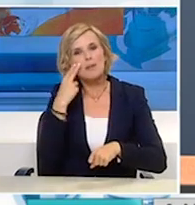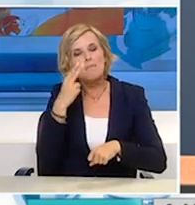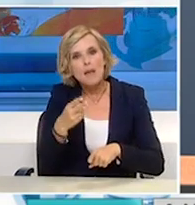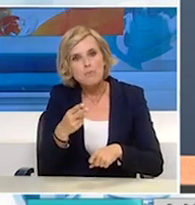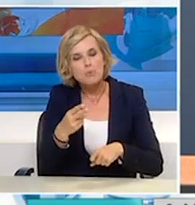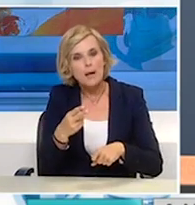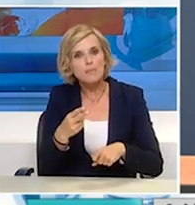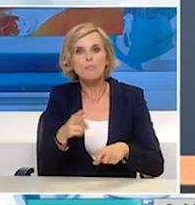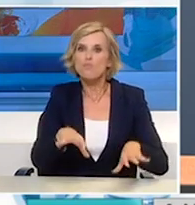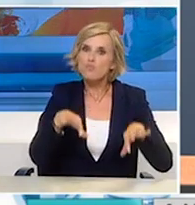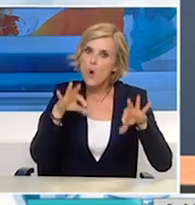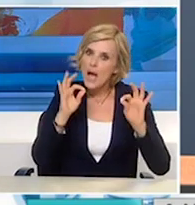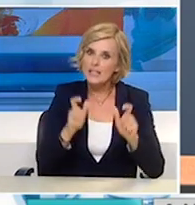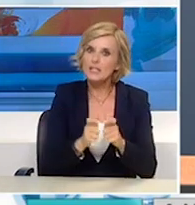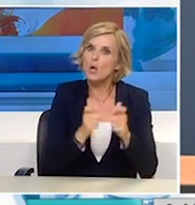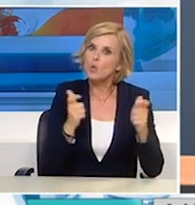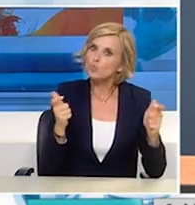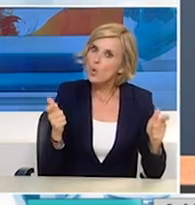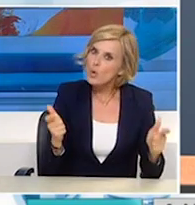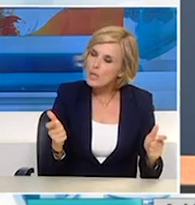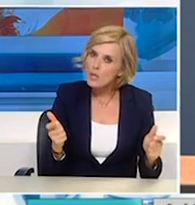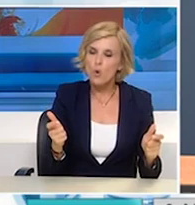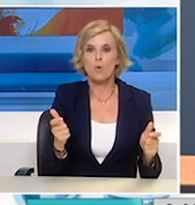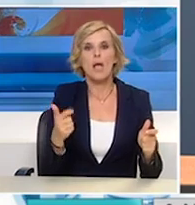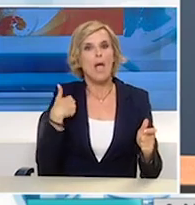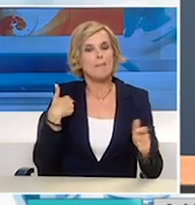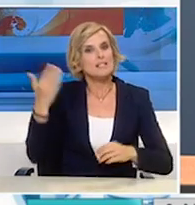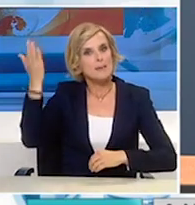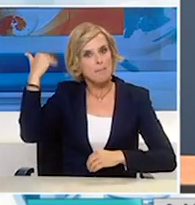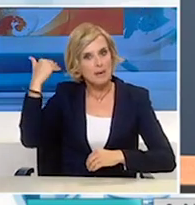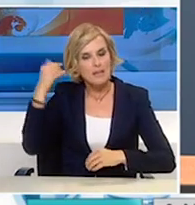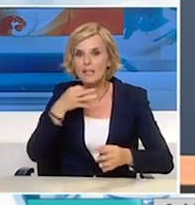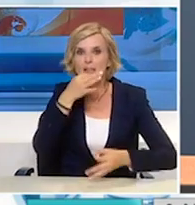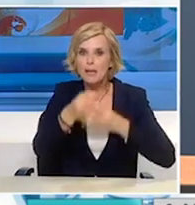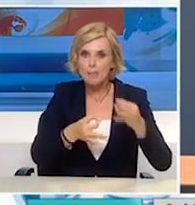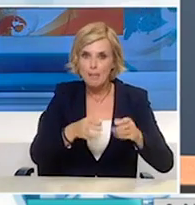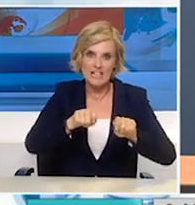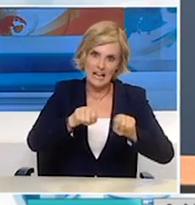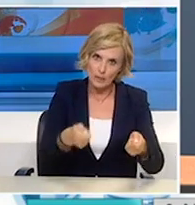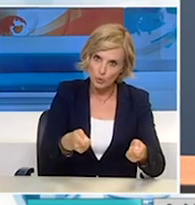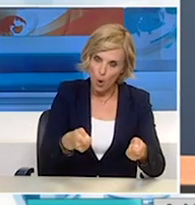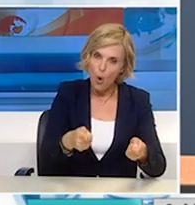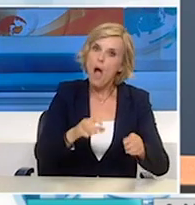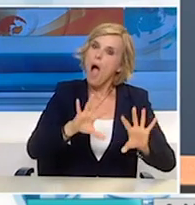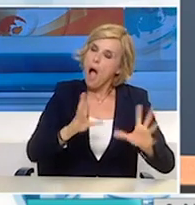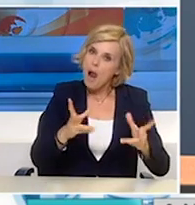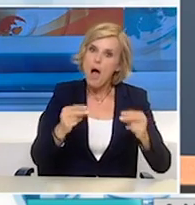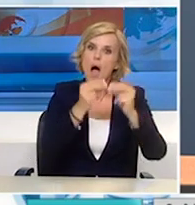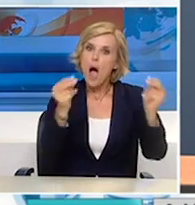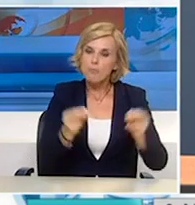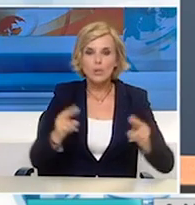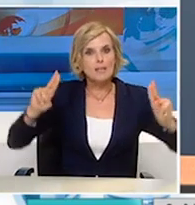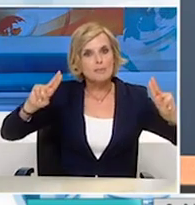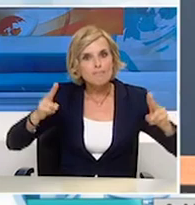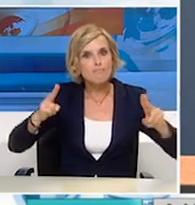πως υπήρξε κάποιο επιδημιολογικό όφελος από τη διακοπή της λειτουργίας τους κατά τη διάρκεια του απογορευτικού, με την ελαχιστοποίηση της μετάδοσης